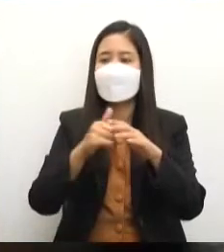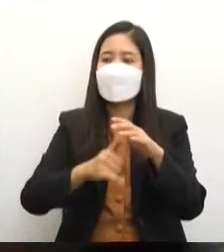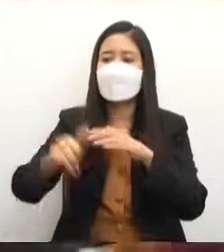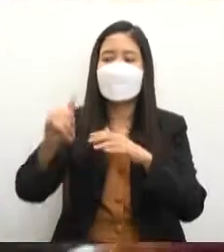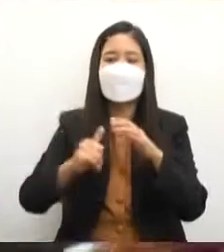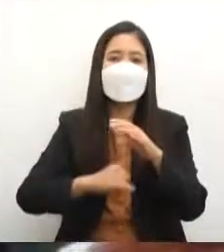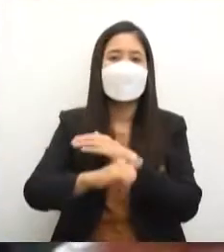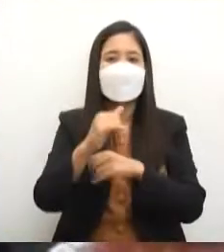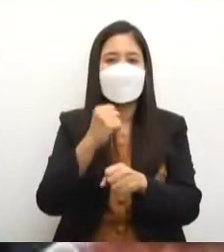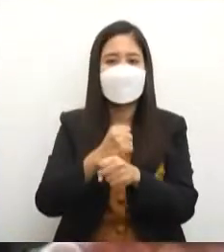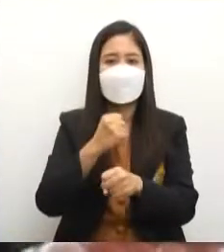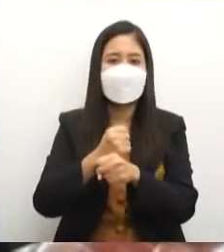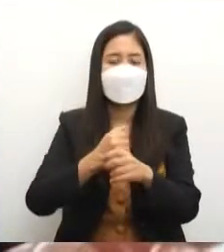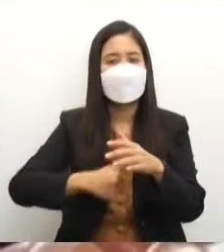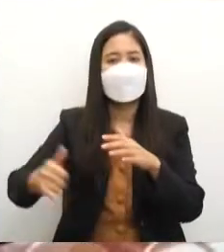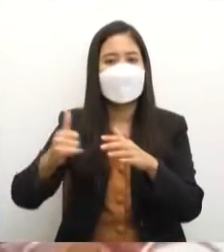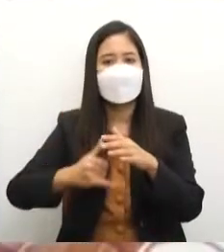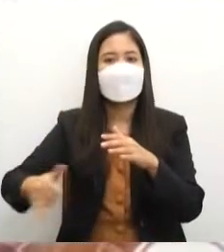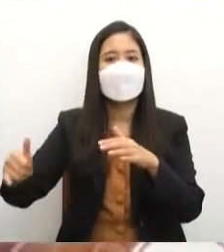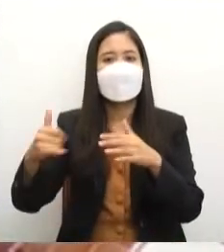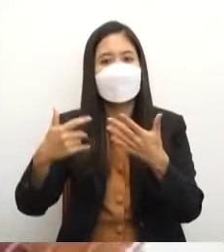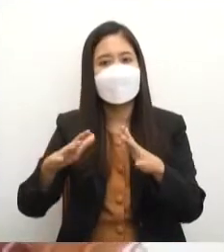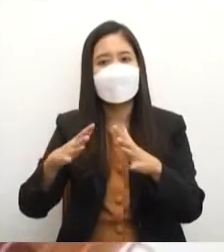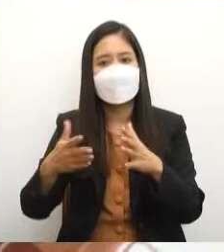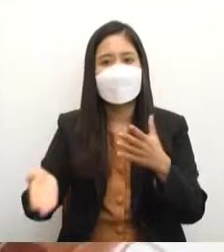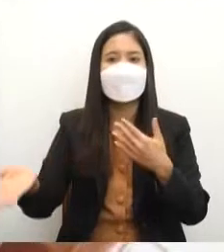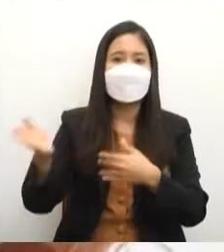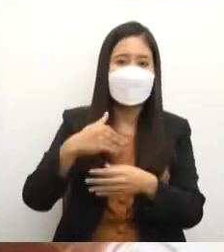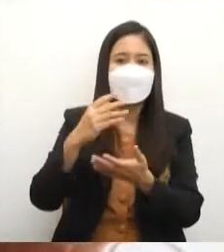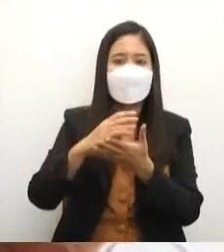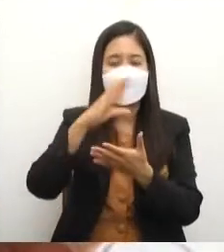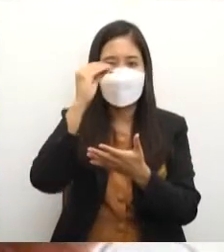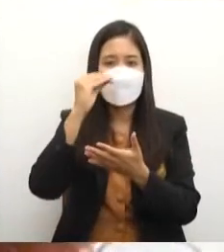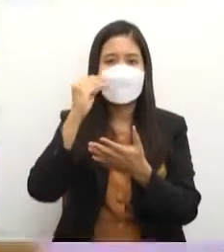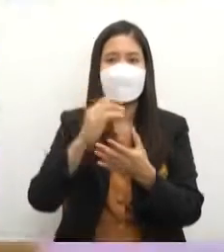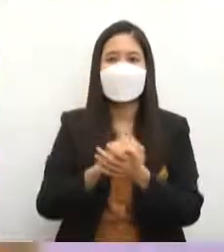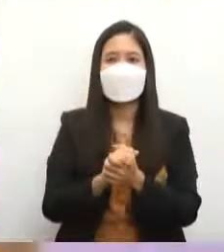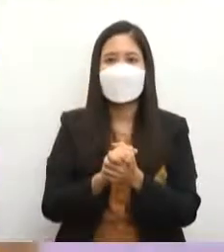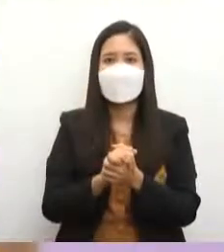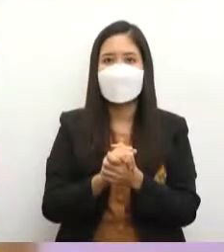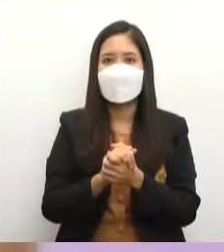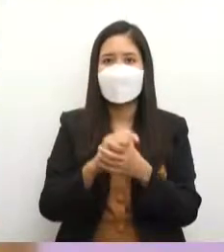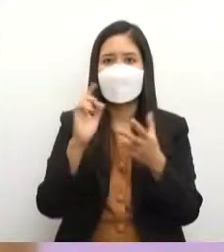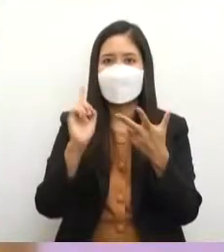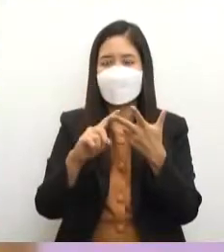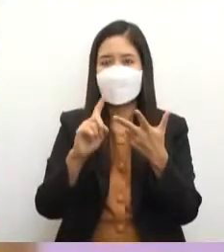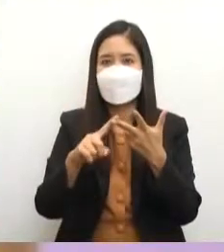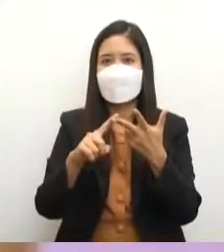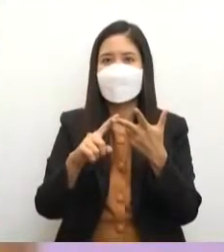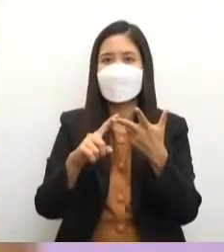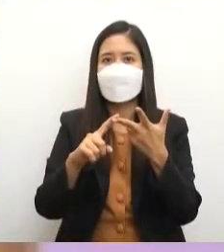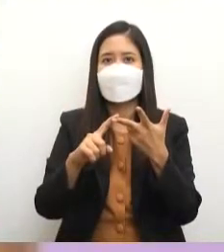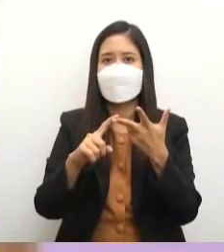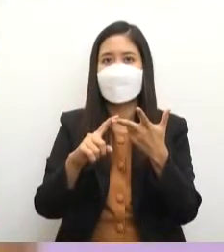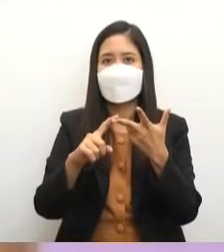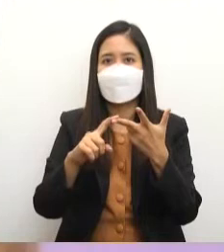ทำงานแล้วหลังจากนั้นนักเรียนก็จะไม่ค่อยกลับมาเรียนแล้วอย่างเงี้ยค่ะแล้วก็วัตถุประสงค์ข้อที่3ของเรานะคะก็เวลา